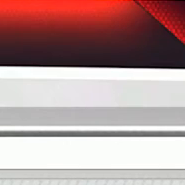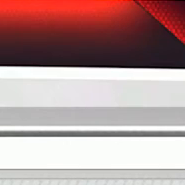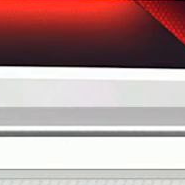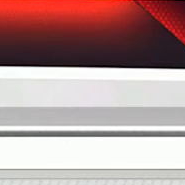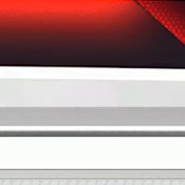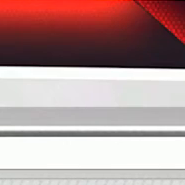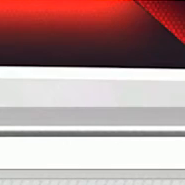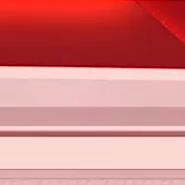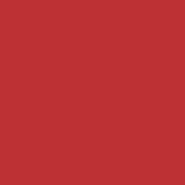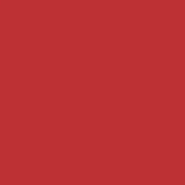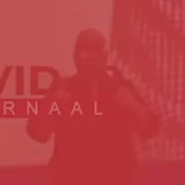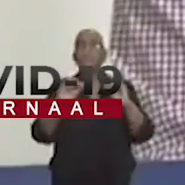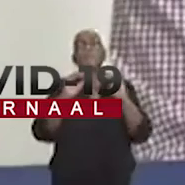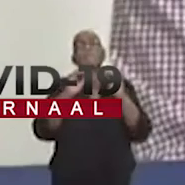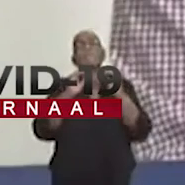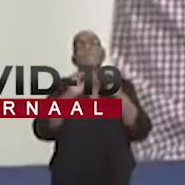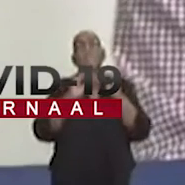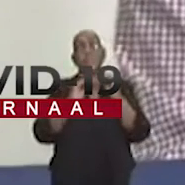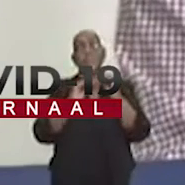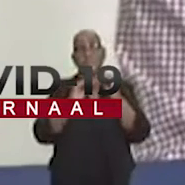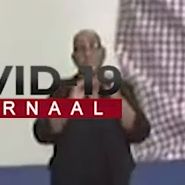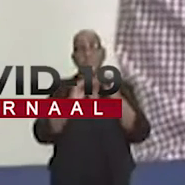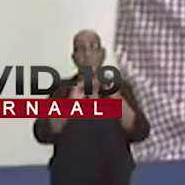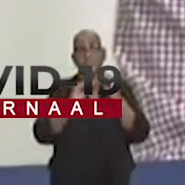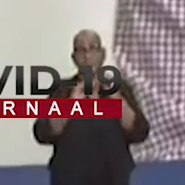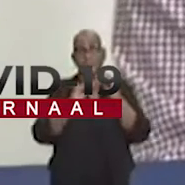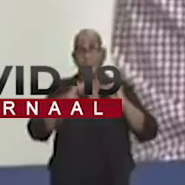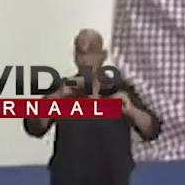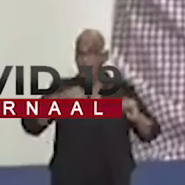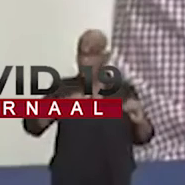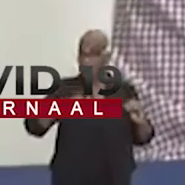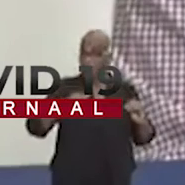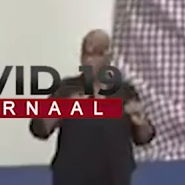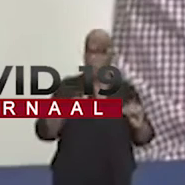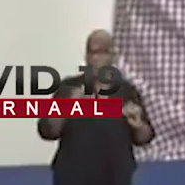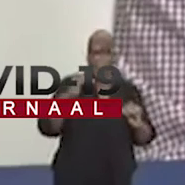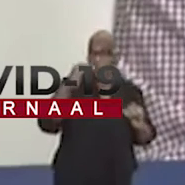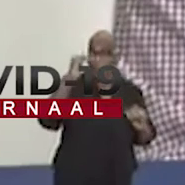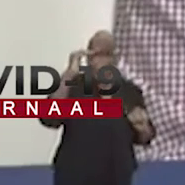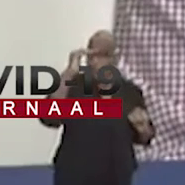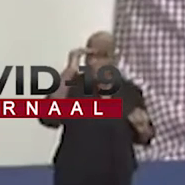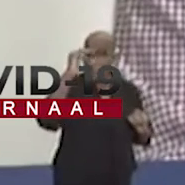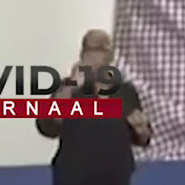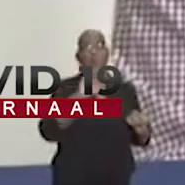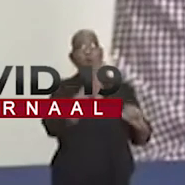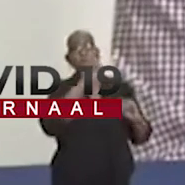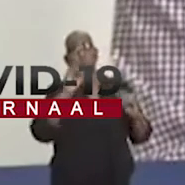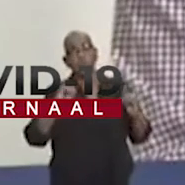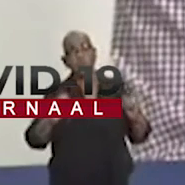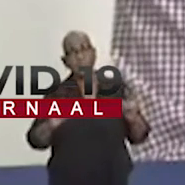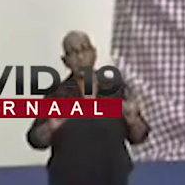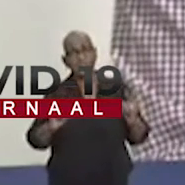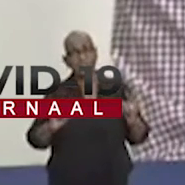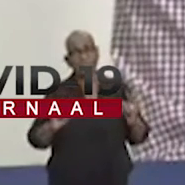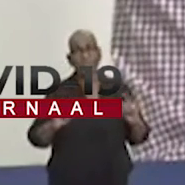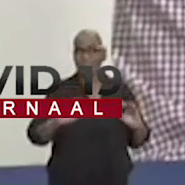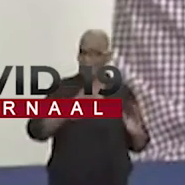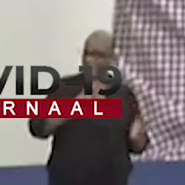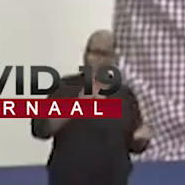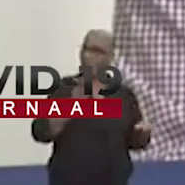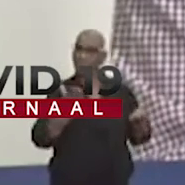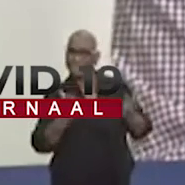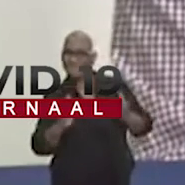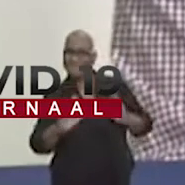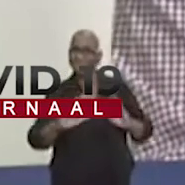zeggen. Aldus Sukul. Momenteel met zo'n hoge percentage, dan is de kans redelijk groot dat